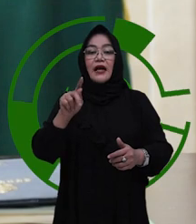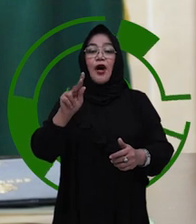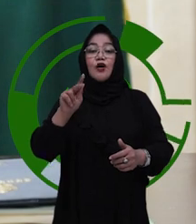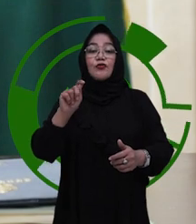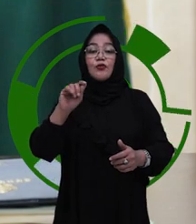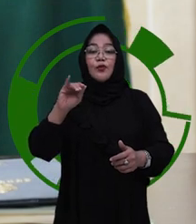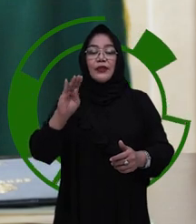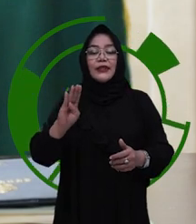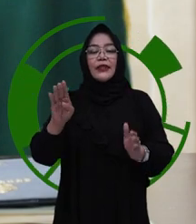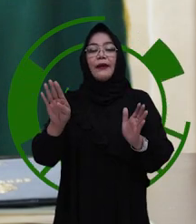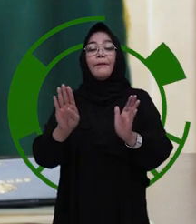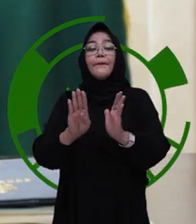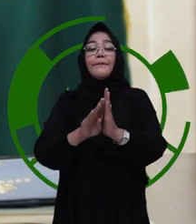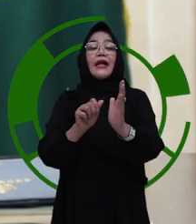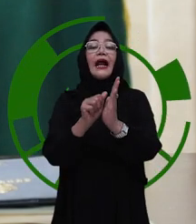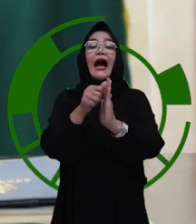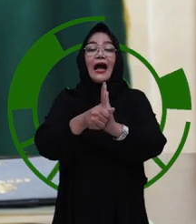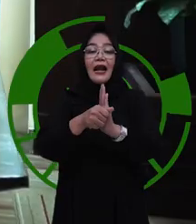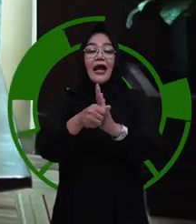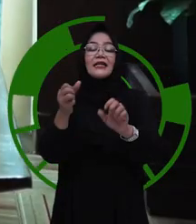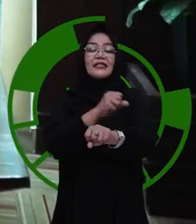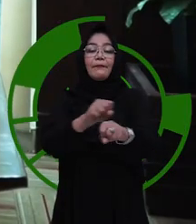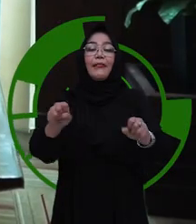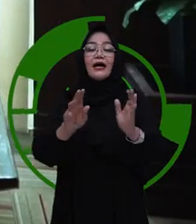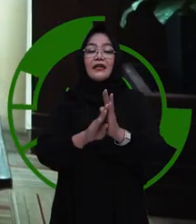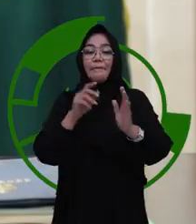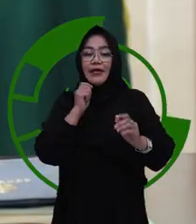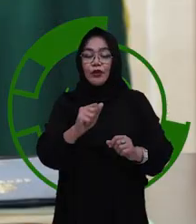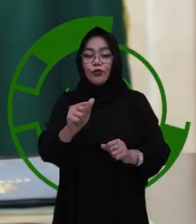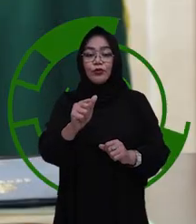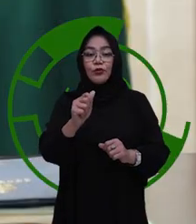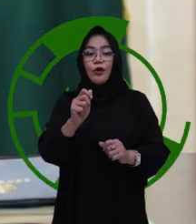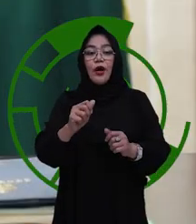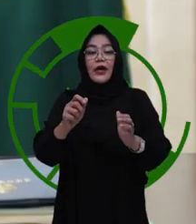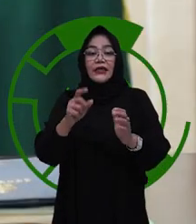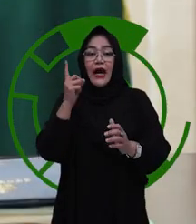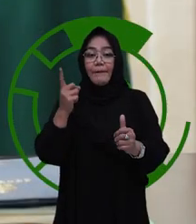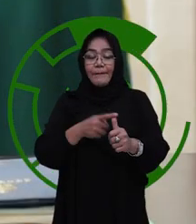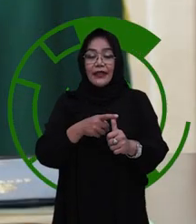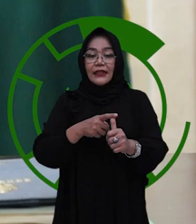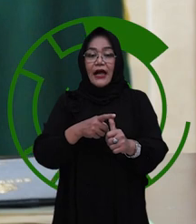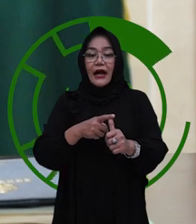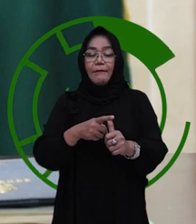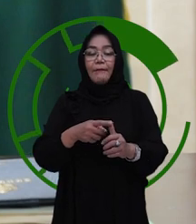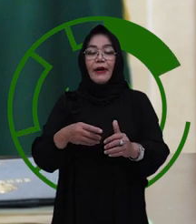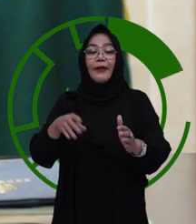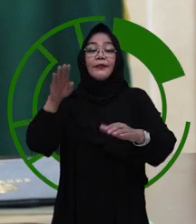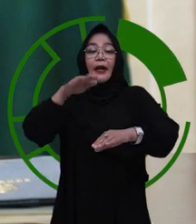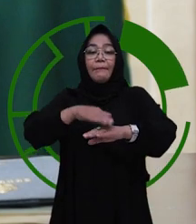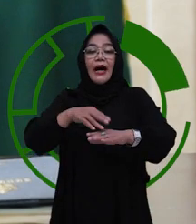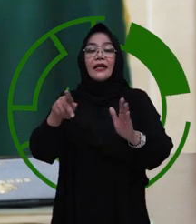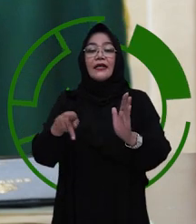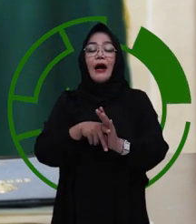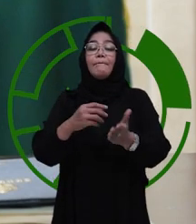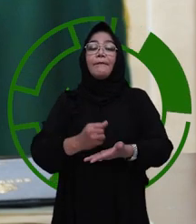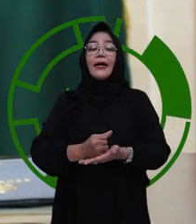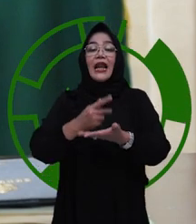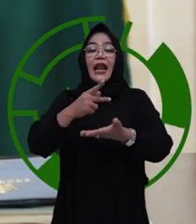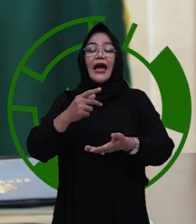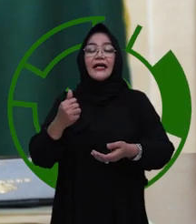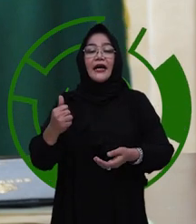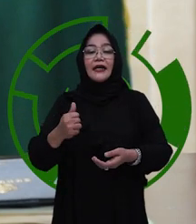berakhlak adalah sebagai berikut. Yang pertama, berorientasi pada pelayanan. Yang